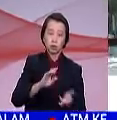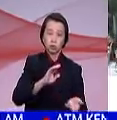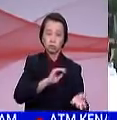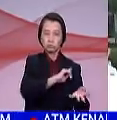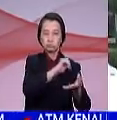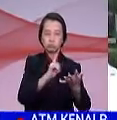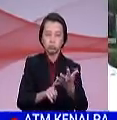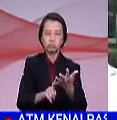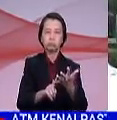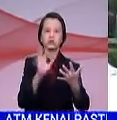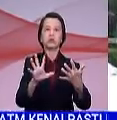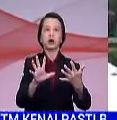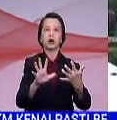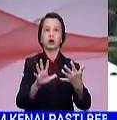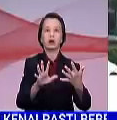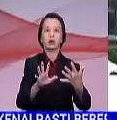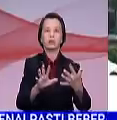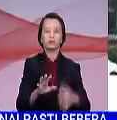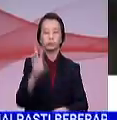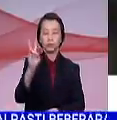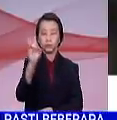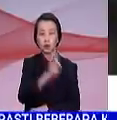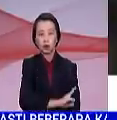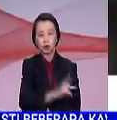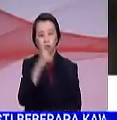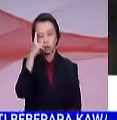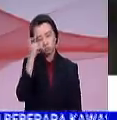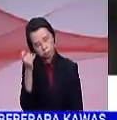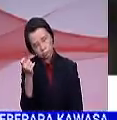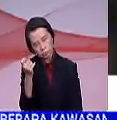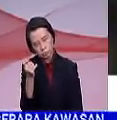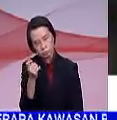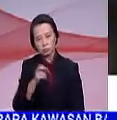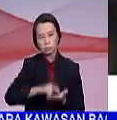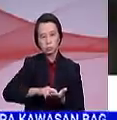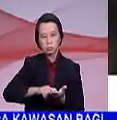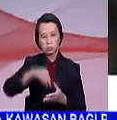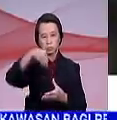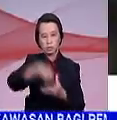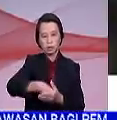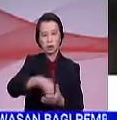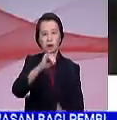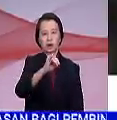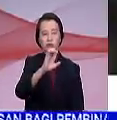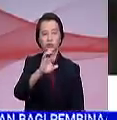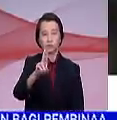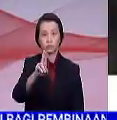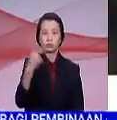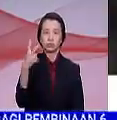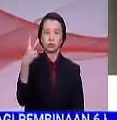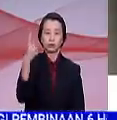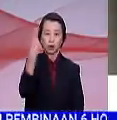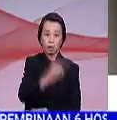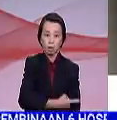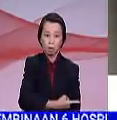kepada tahap 5. 7 hari dikomakan dan menerima rawatan di unit rawatan rapi selama 12 hari,